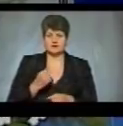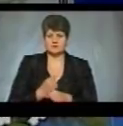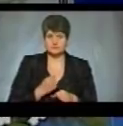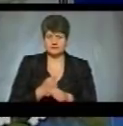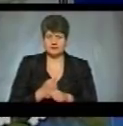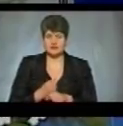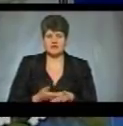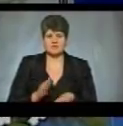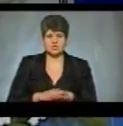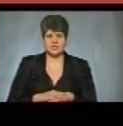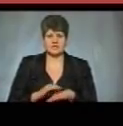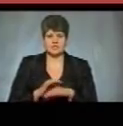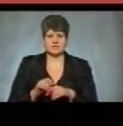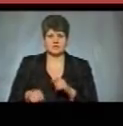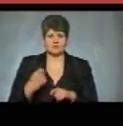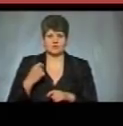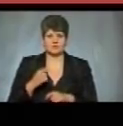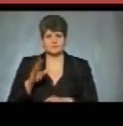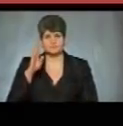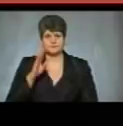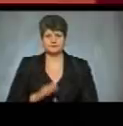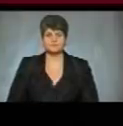ушкоджень потерпілому.